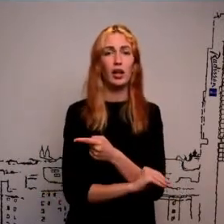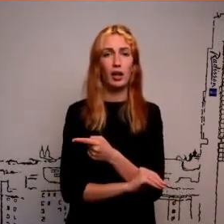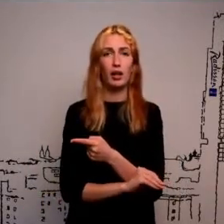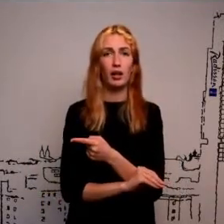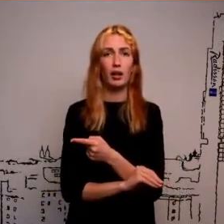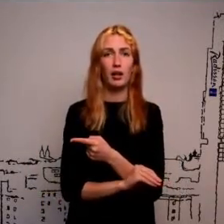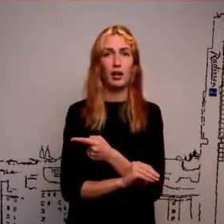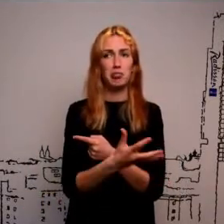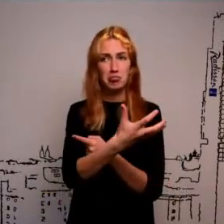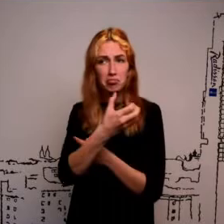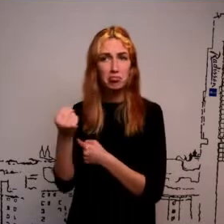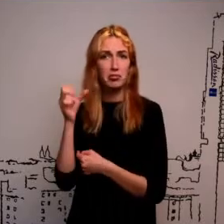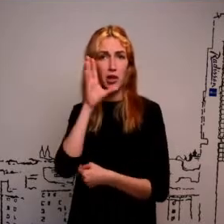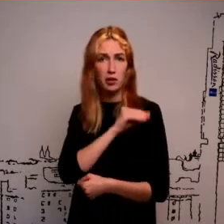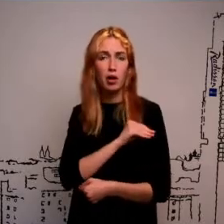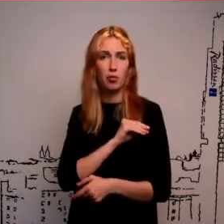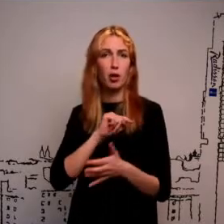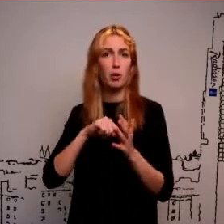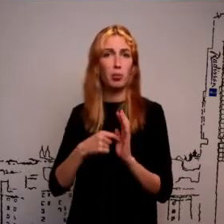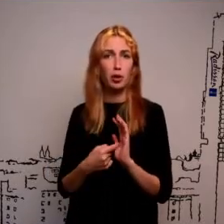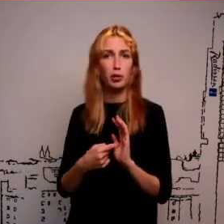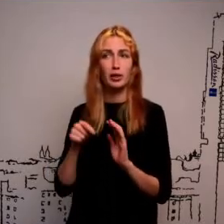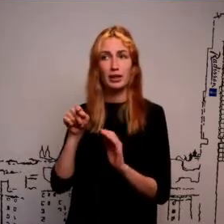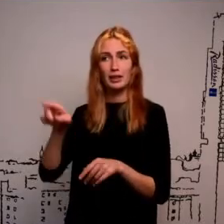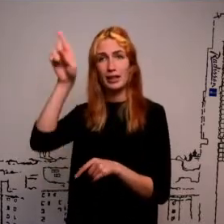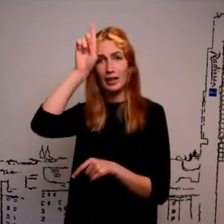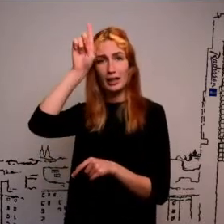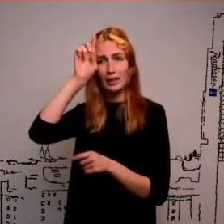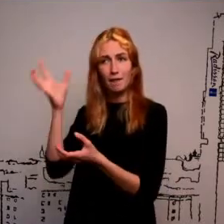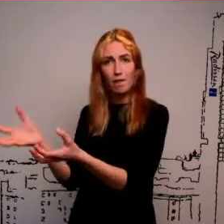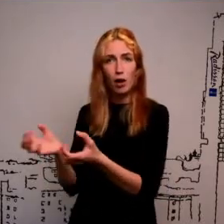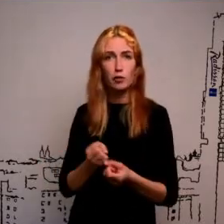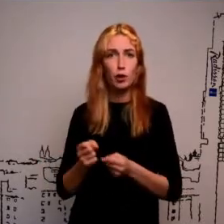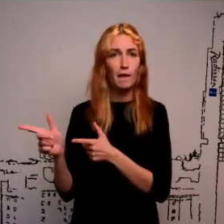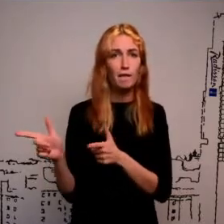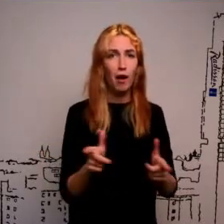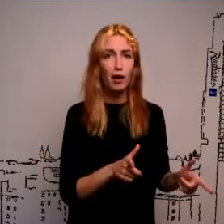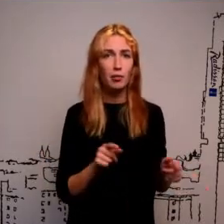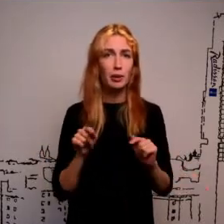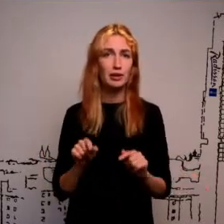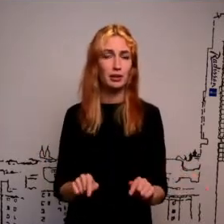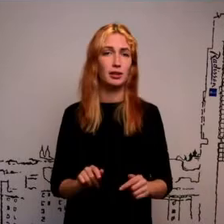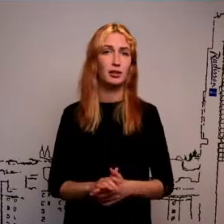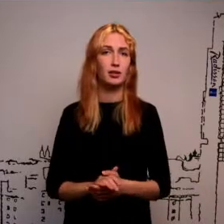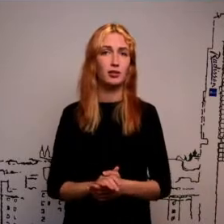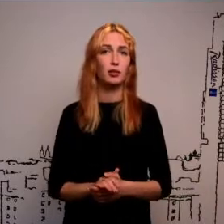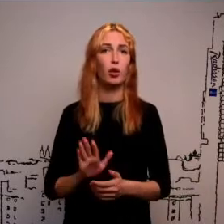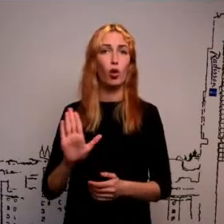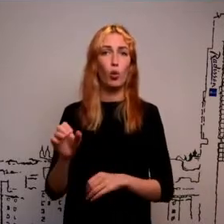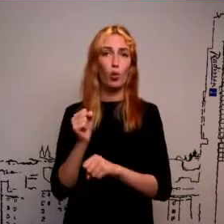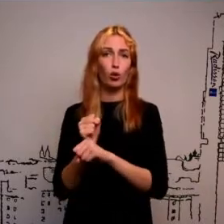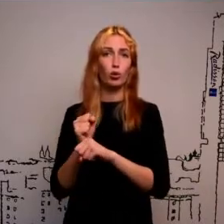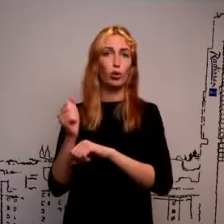meie käest, sest me oleme teid siia riiki vastu võtnud ja oma töö eest te peate